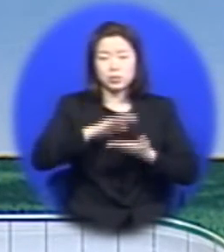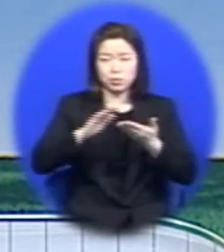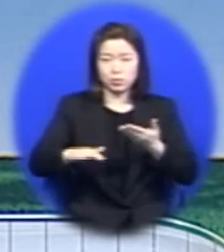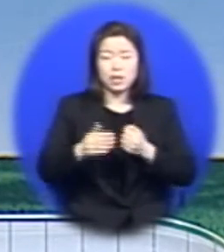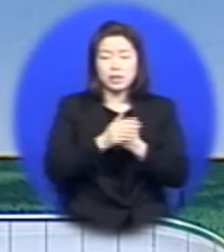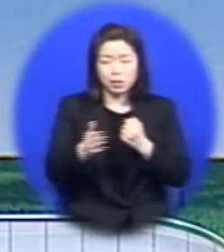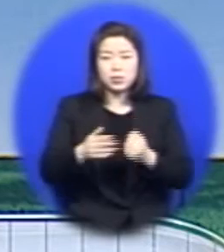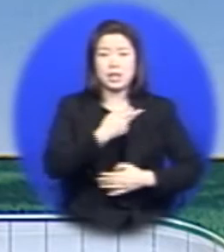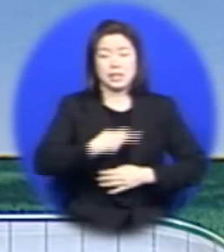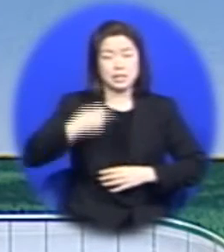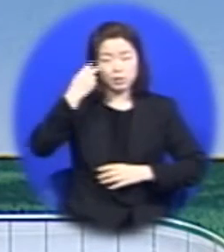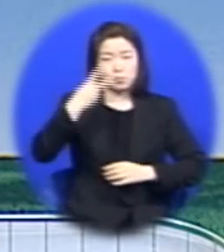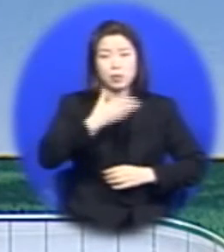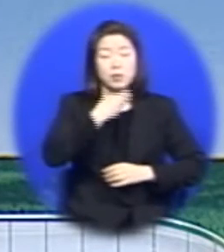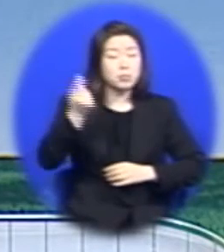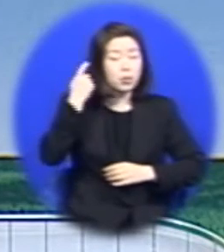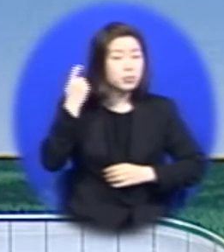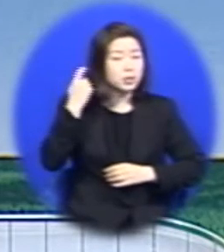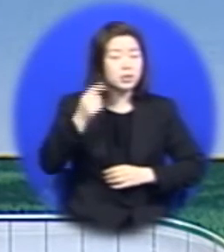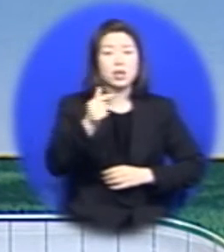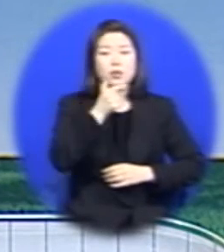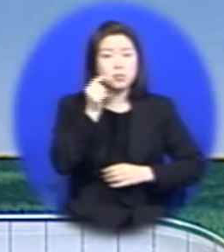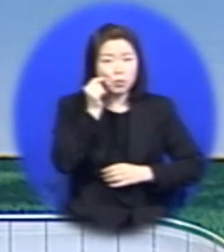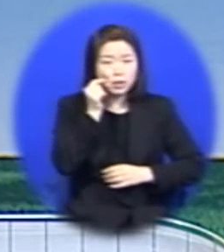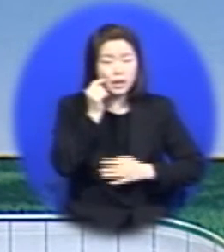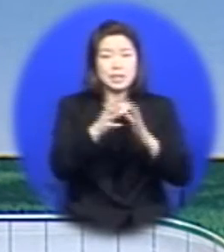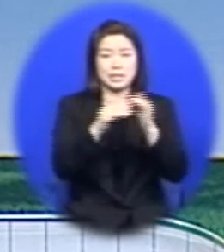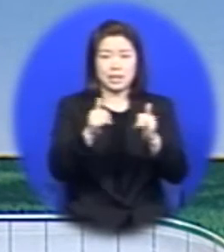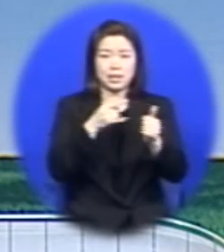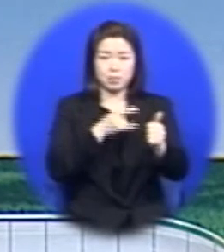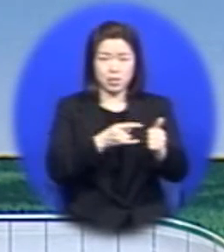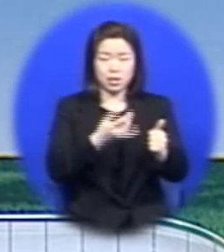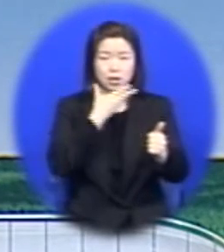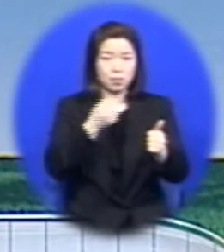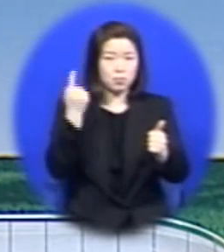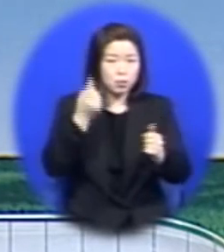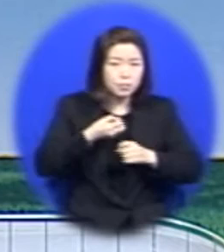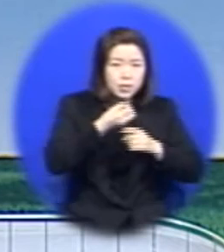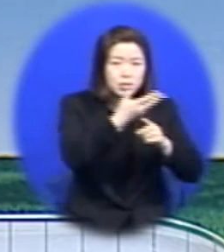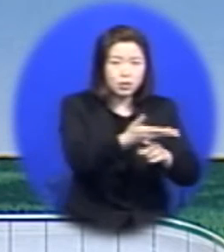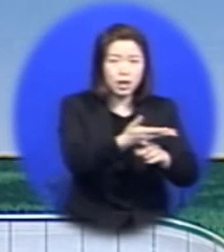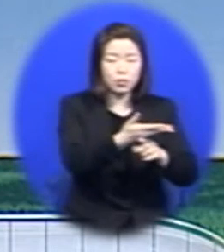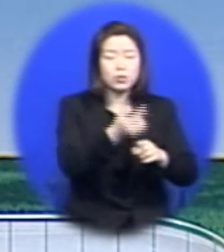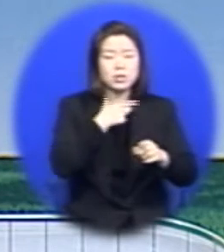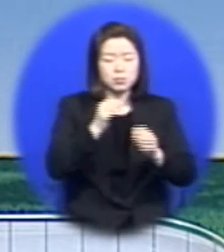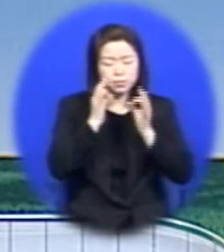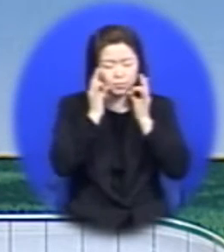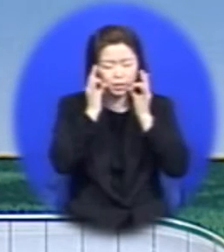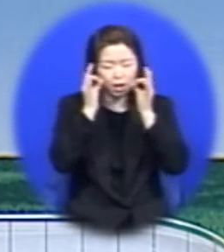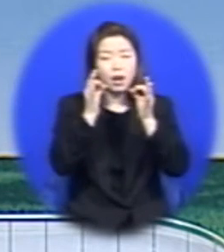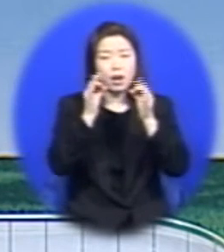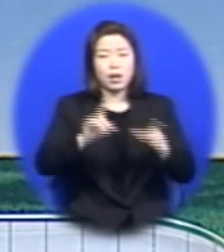바울이 정말 복음 듣지 못한 족속에게 복음을 전하고자 하는 간절한 열망으로 그는 살았던 사람입니다.